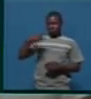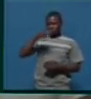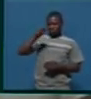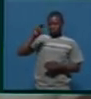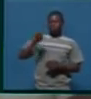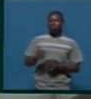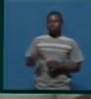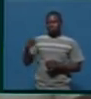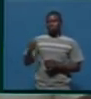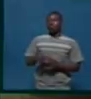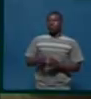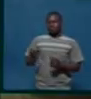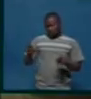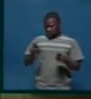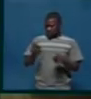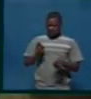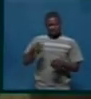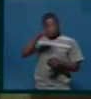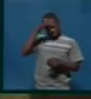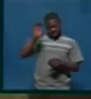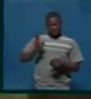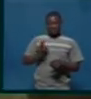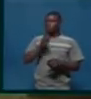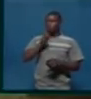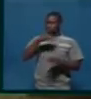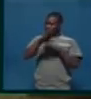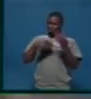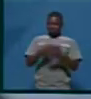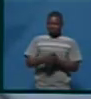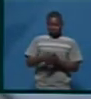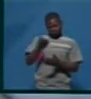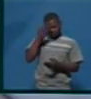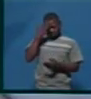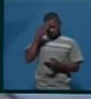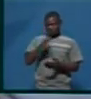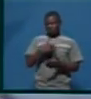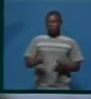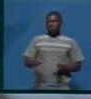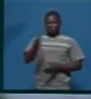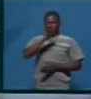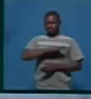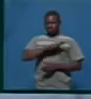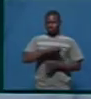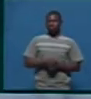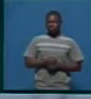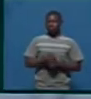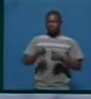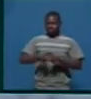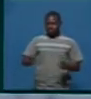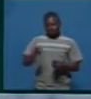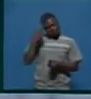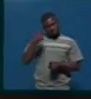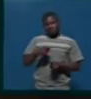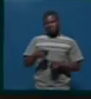tous conscients de cet avantage. Cependant, pour l'intérêt général